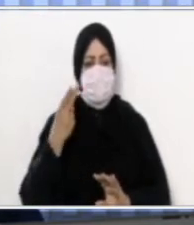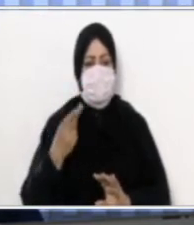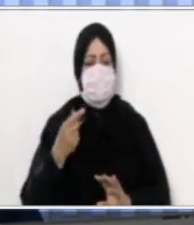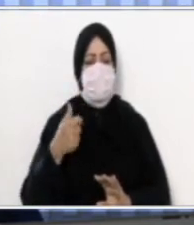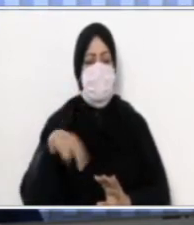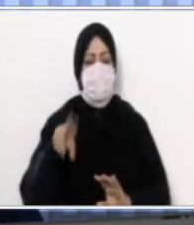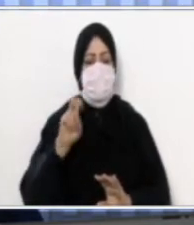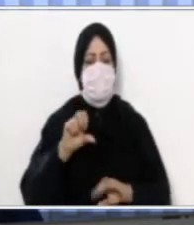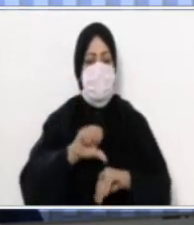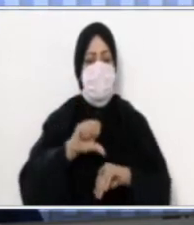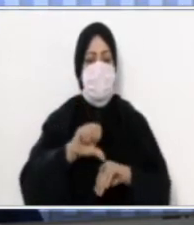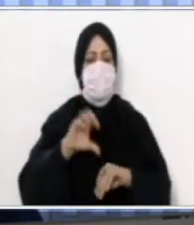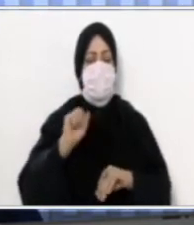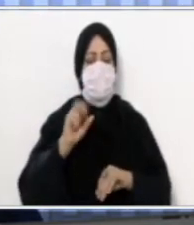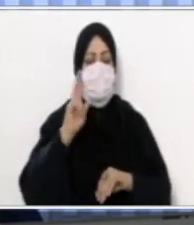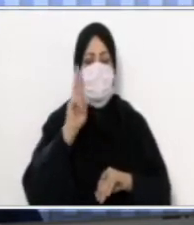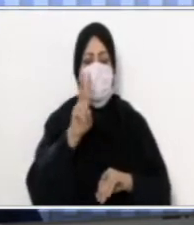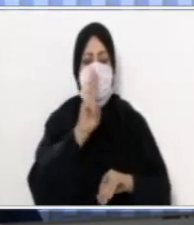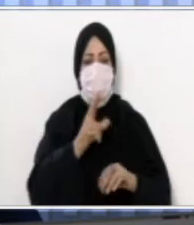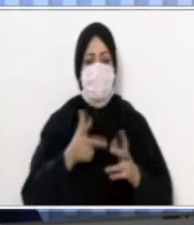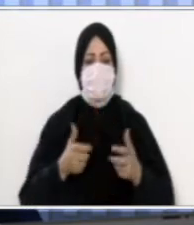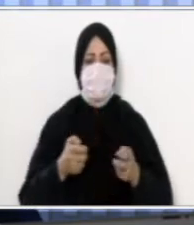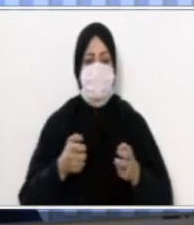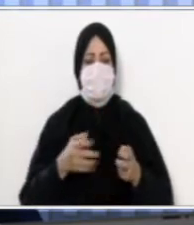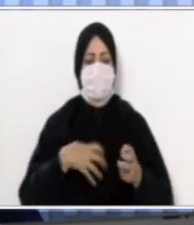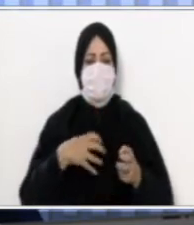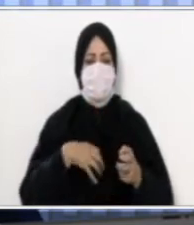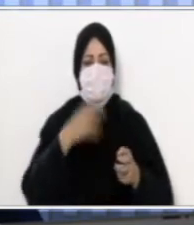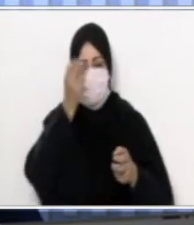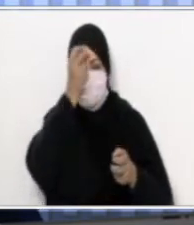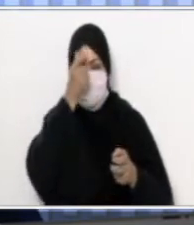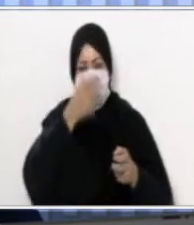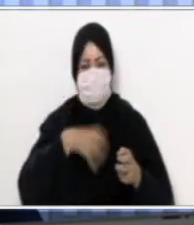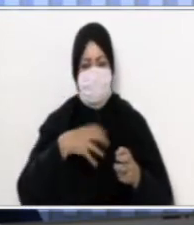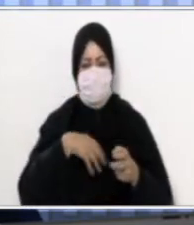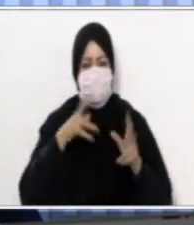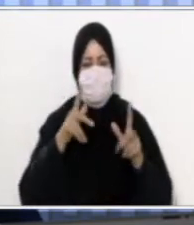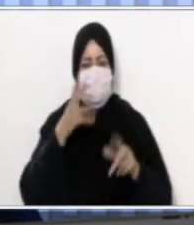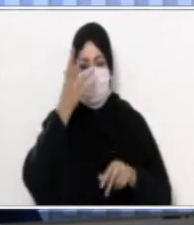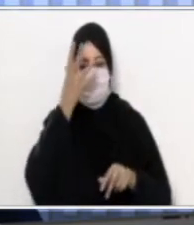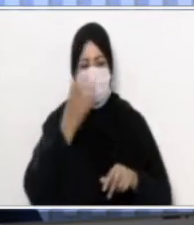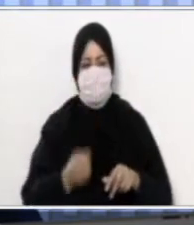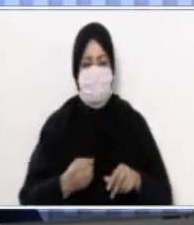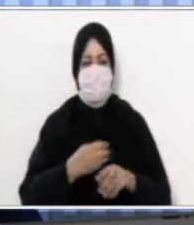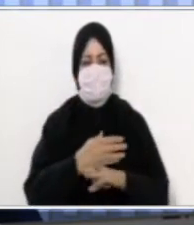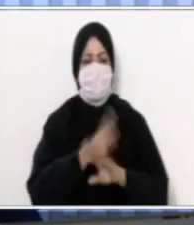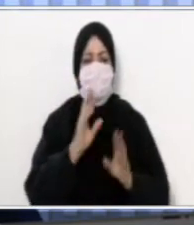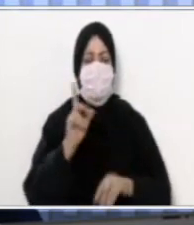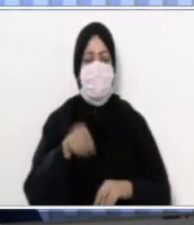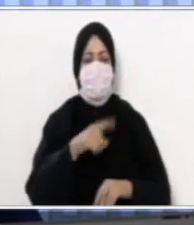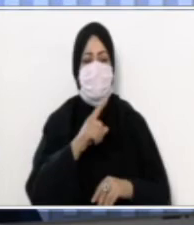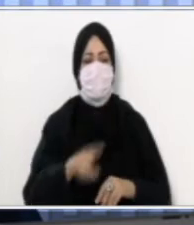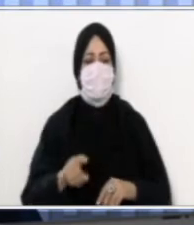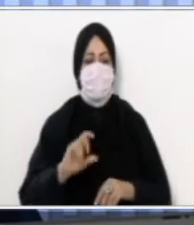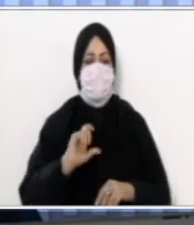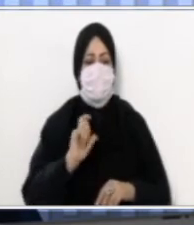نهار رمضان. مشاهدة المسلسلات عموما إذا كان المسلسلات تحتوي على محرم من